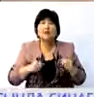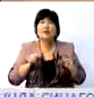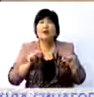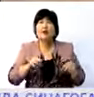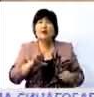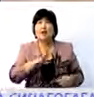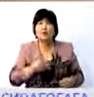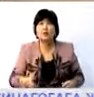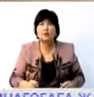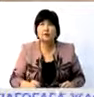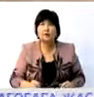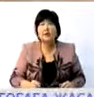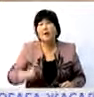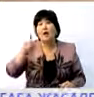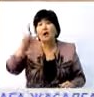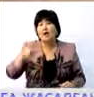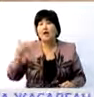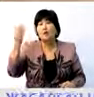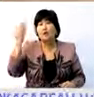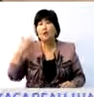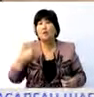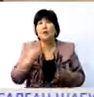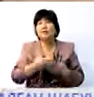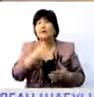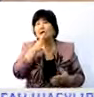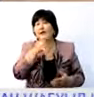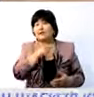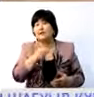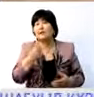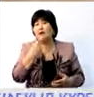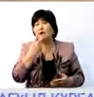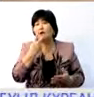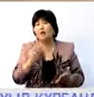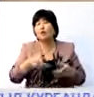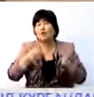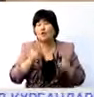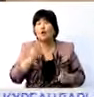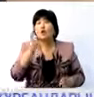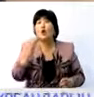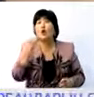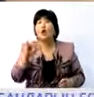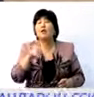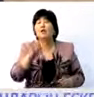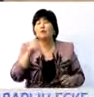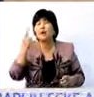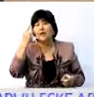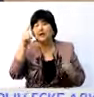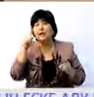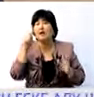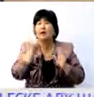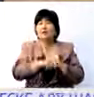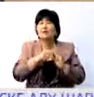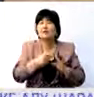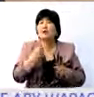болды. Адамның нағыз болмыс бітімі сын сағатында көрінетін рас болса, Шоқайдың барша тағдыры сынақ пен